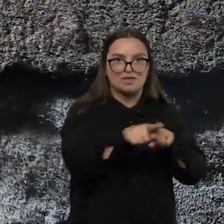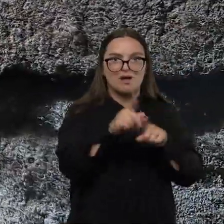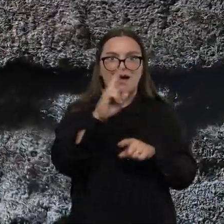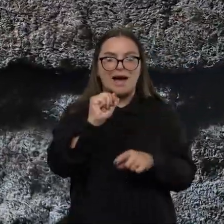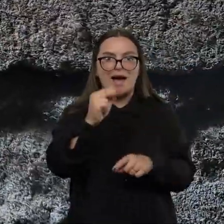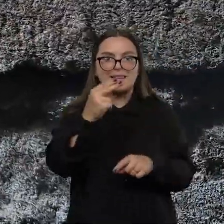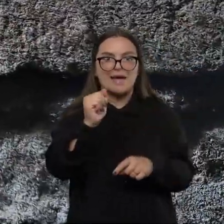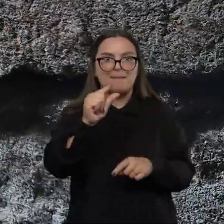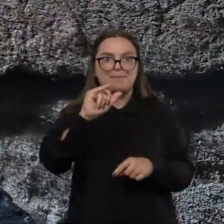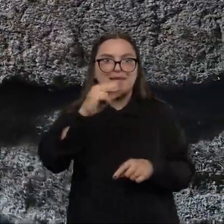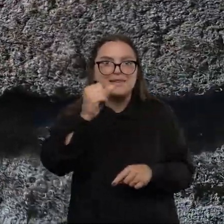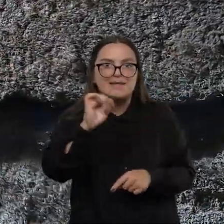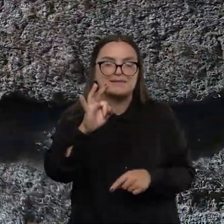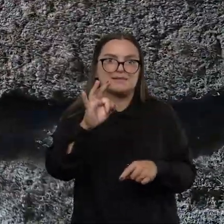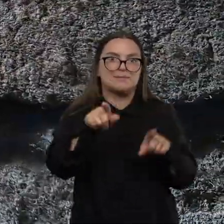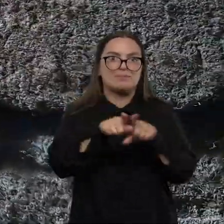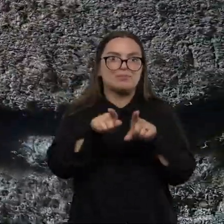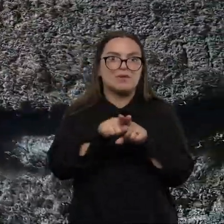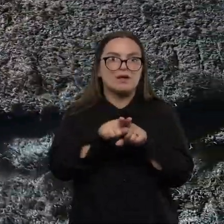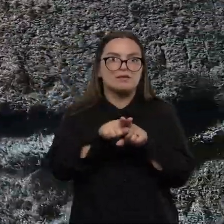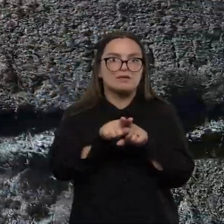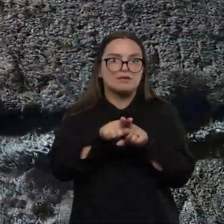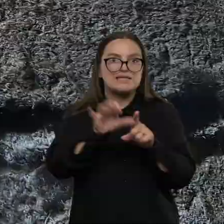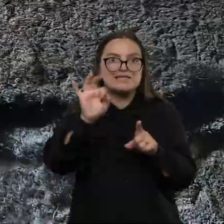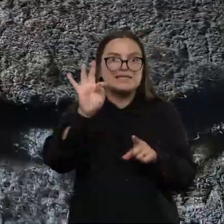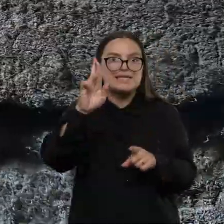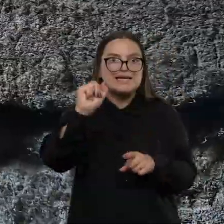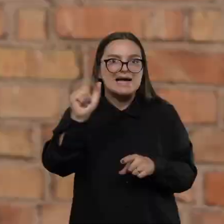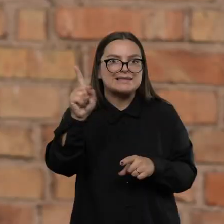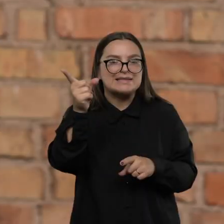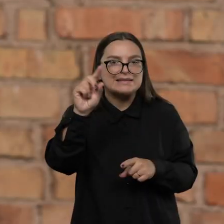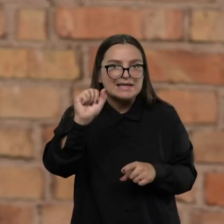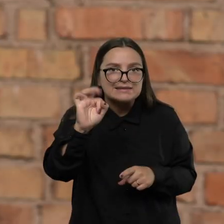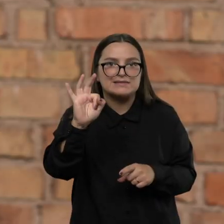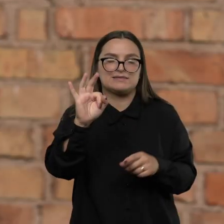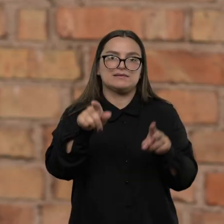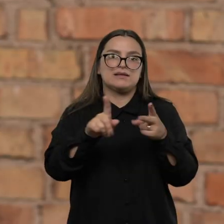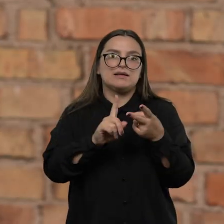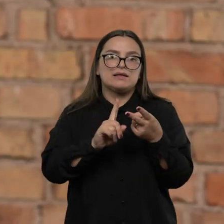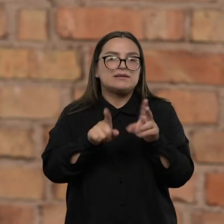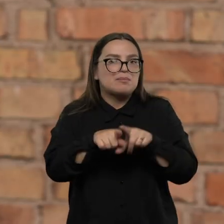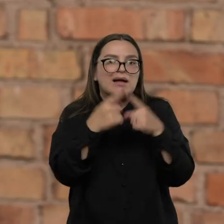Kanapinskas, Kanapinas ir Boleslavas Strazdas,